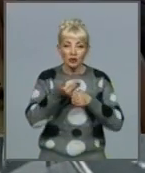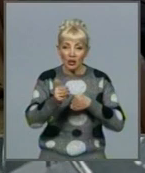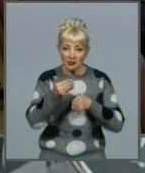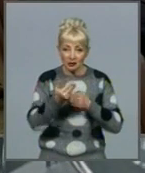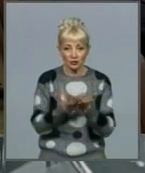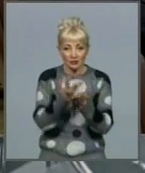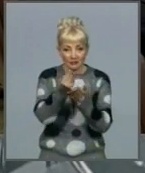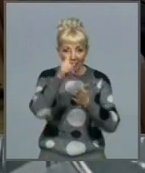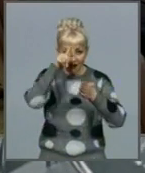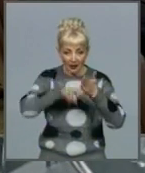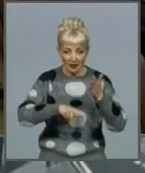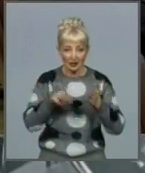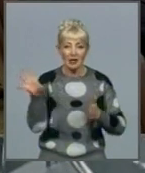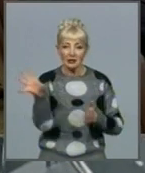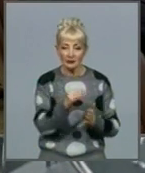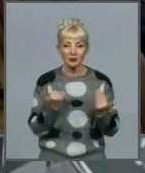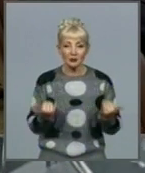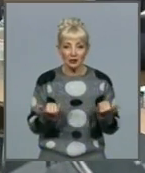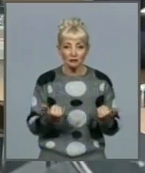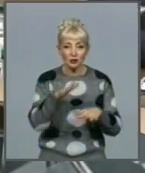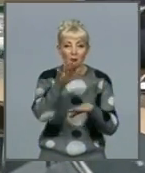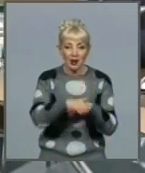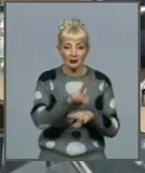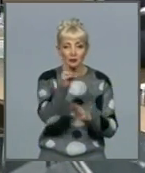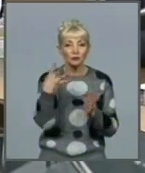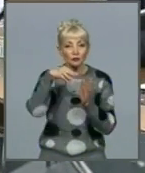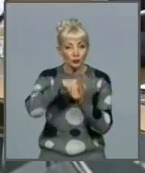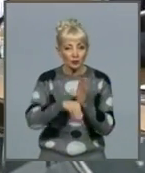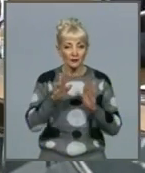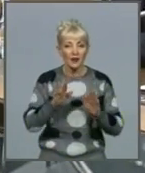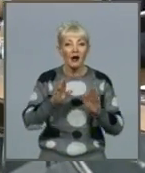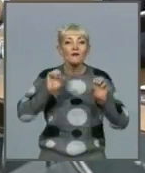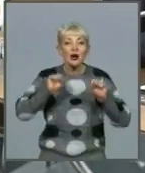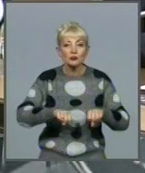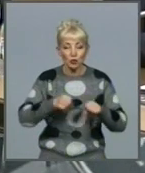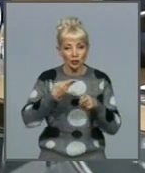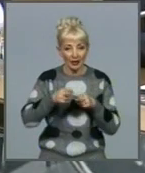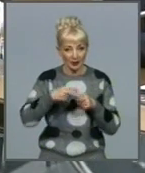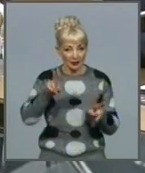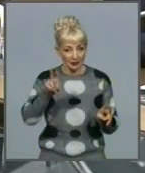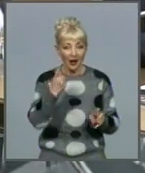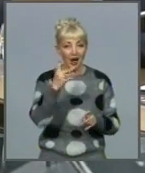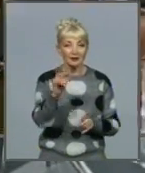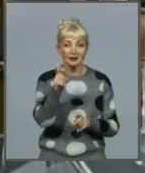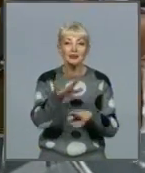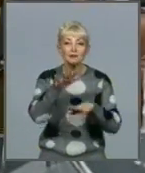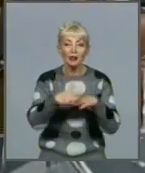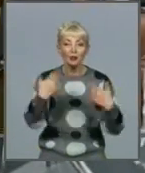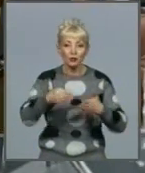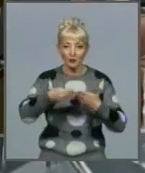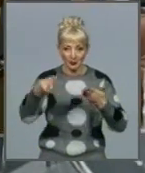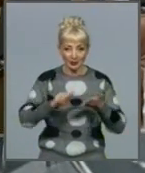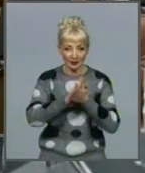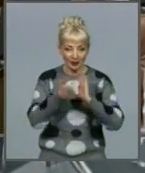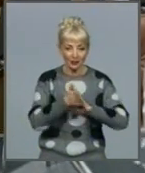усіма діючими банками, що включені у доступні кредити. Наразі один з банків вже навіть підписав такий договір з фондом. У